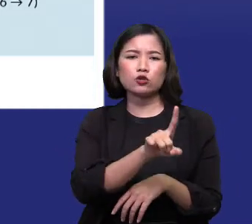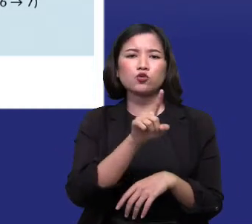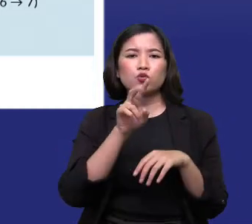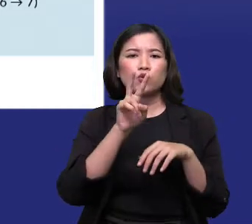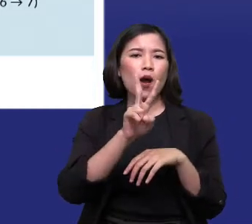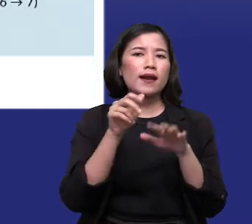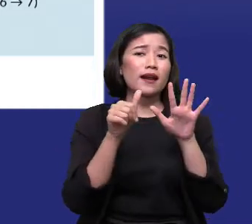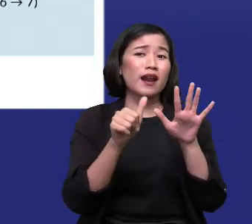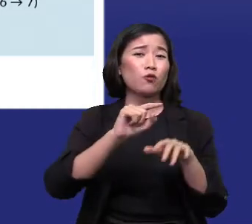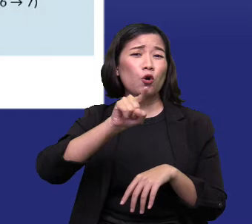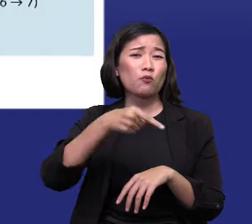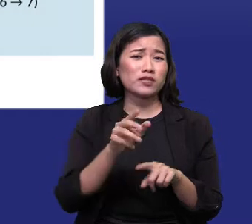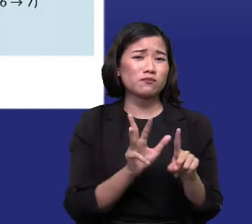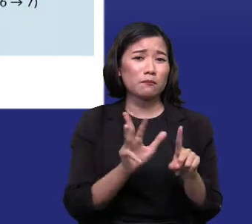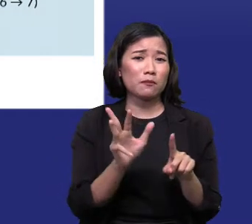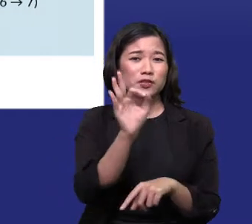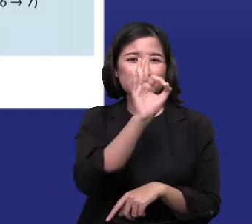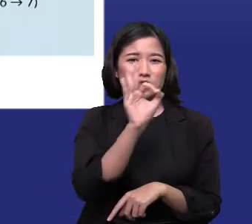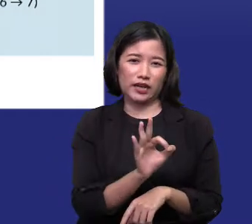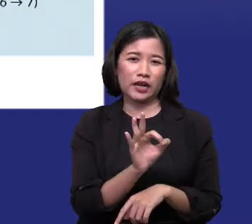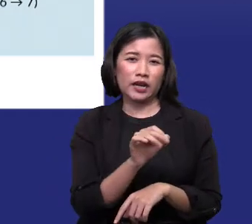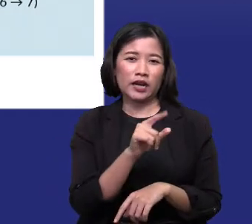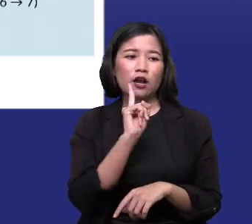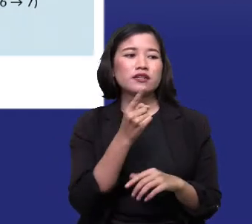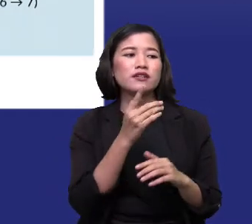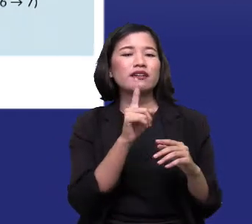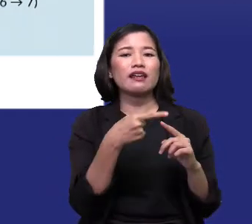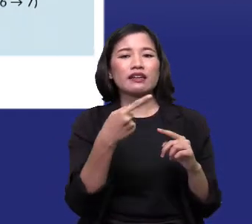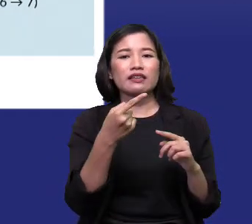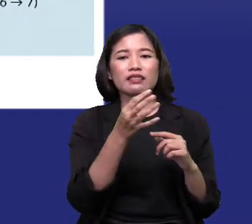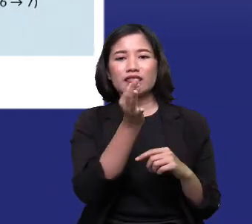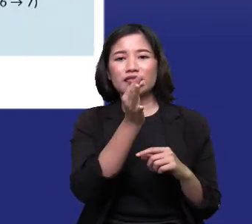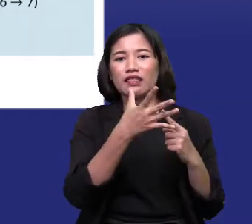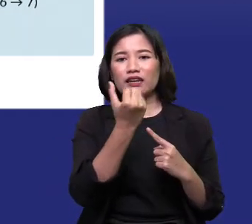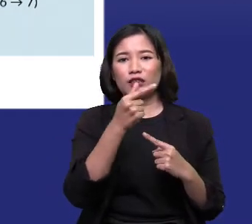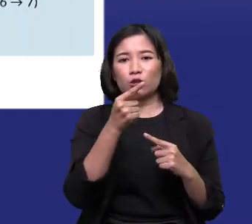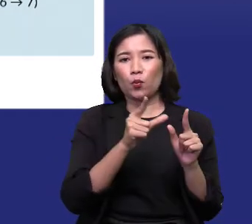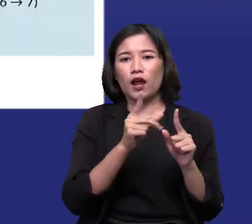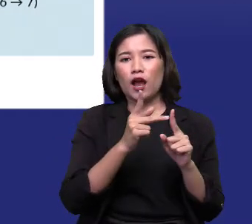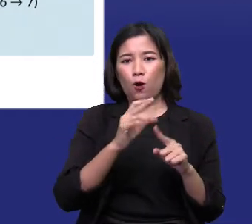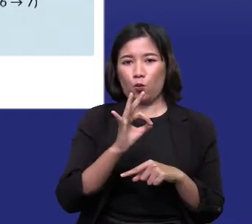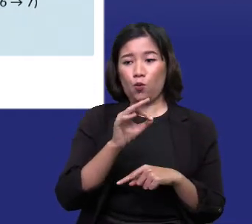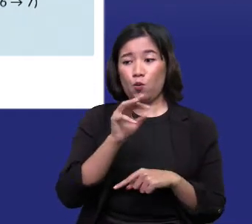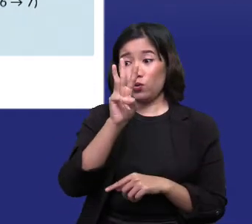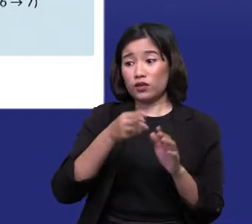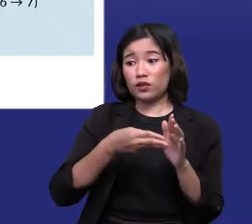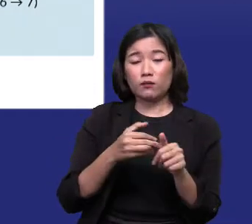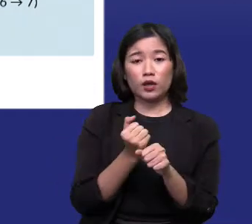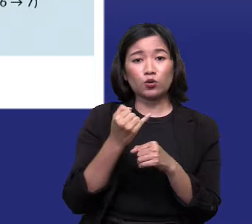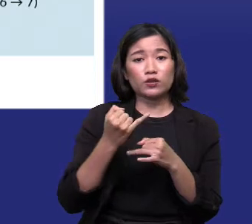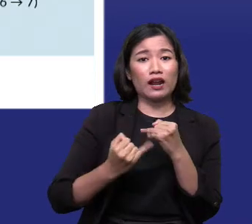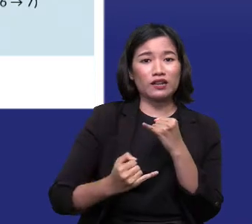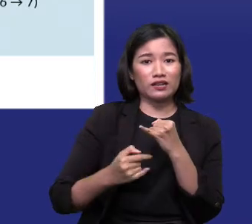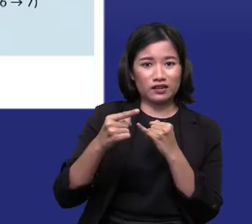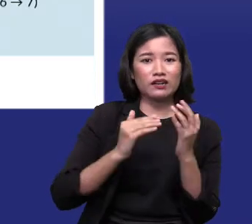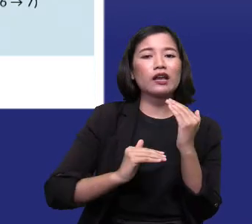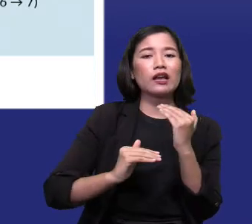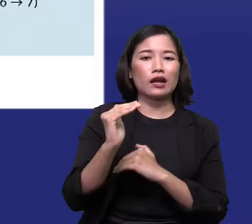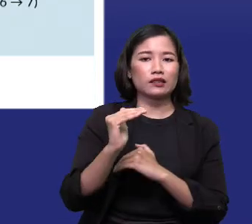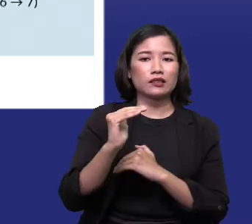6,9 belas persen dari target Who angka ini mengalami peningkatan selama tiga minggu terakhir dan kedepannya